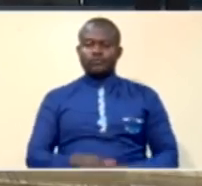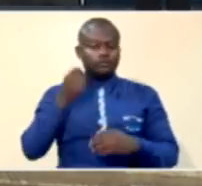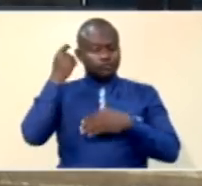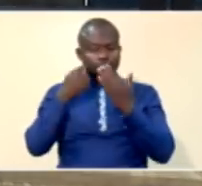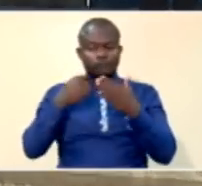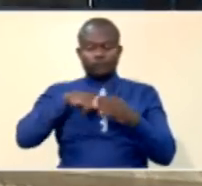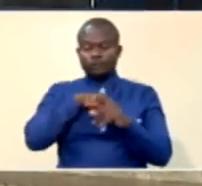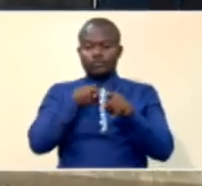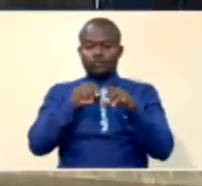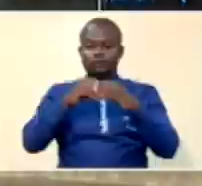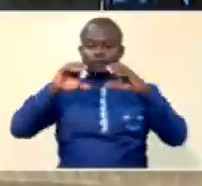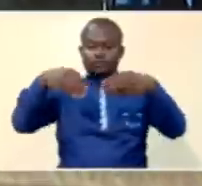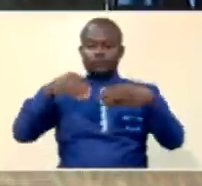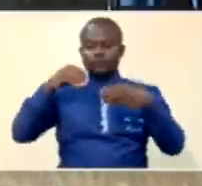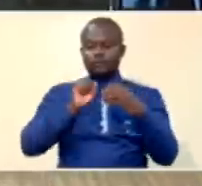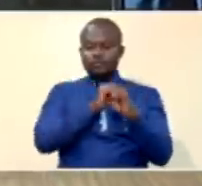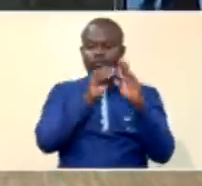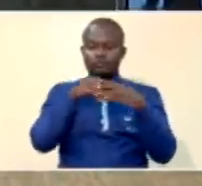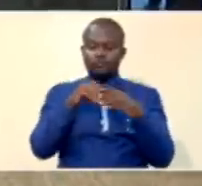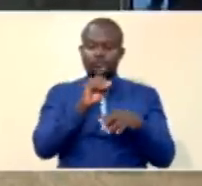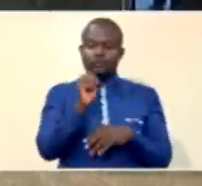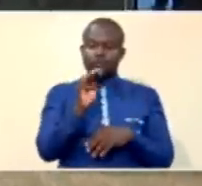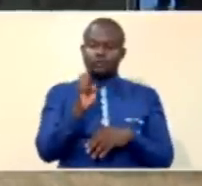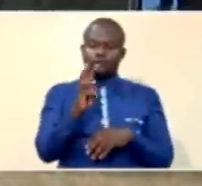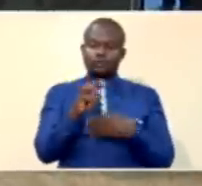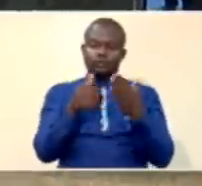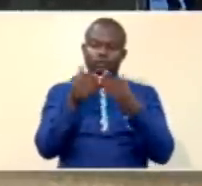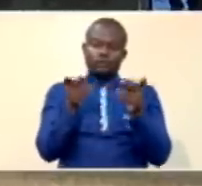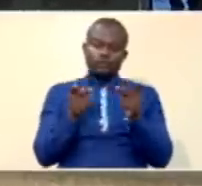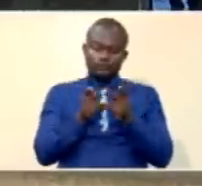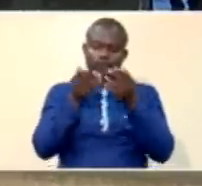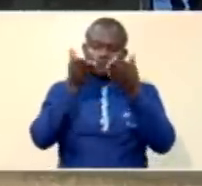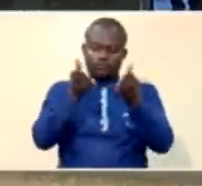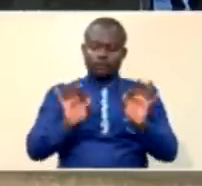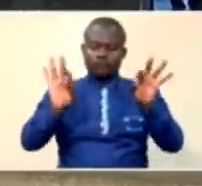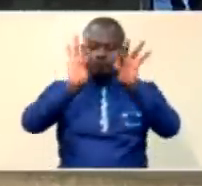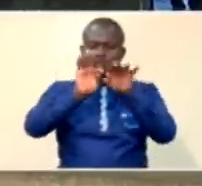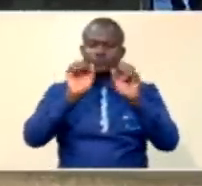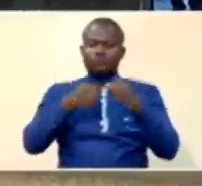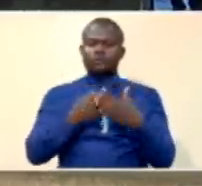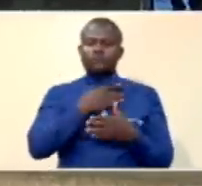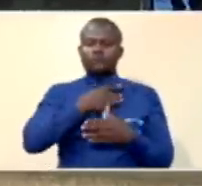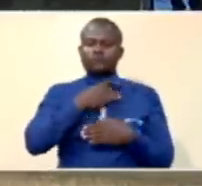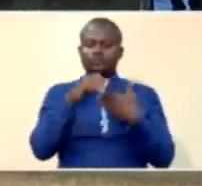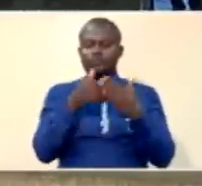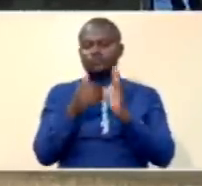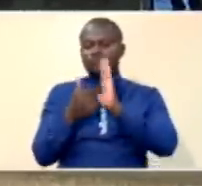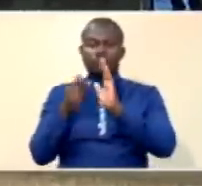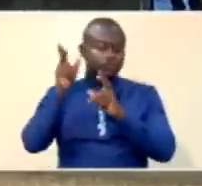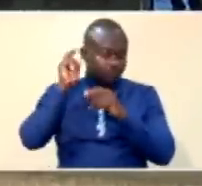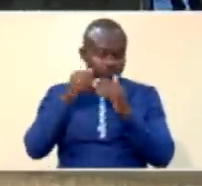rero nk'itsinda ry'abasenateri bo muri Zimbabwe twasanze hano ari hamwe mu ingenzi twasura tukiyumvira ibyo